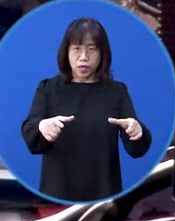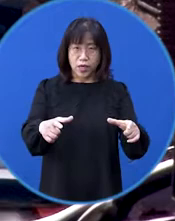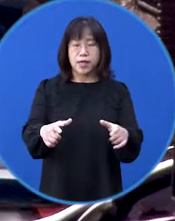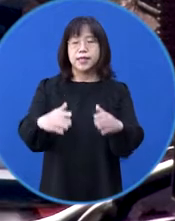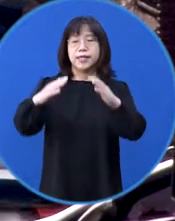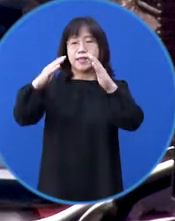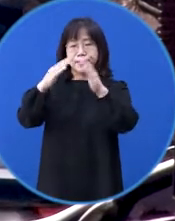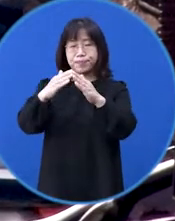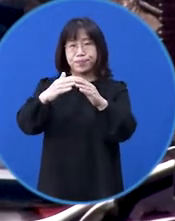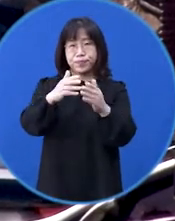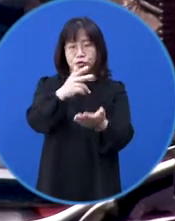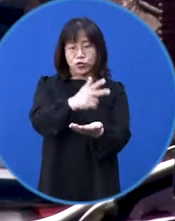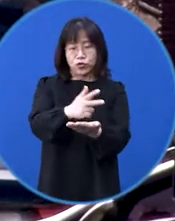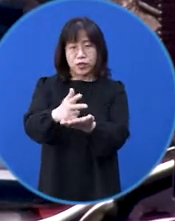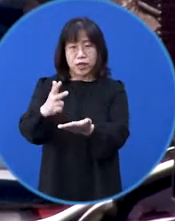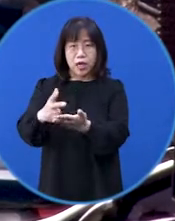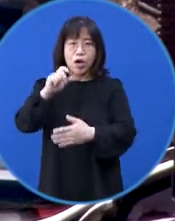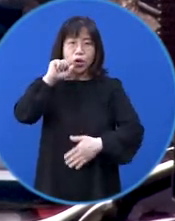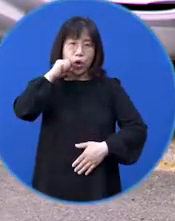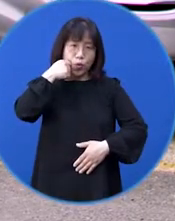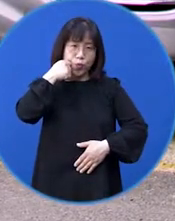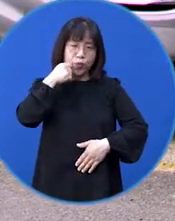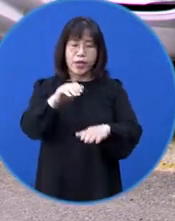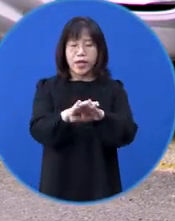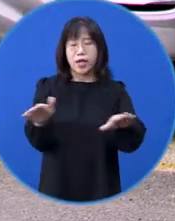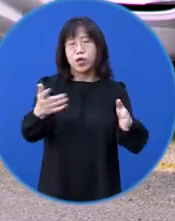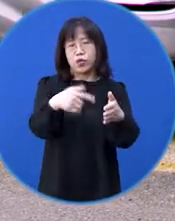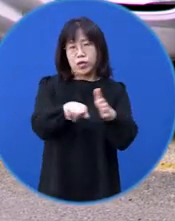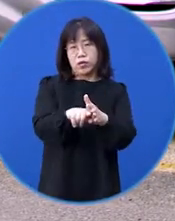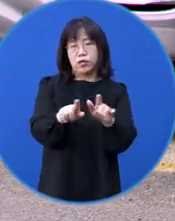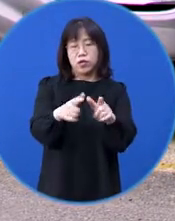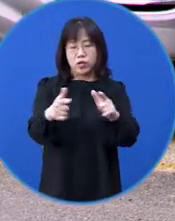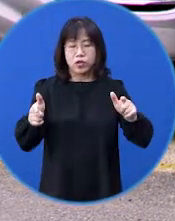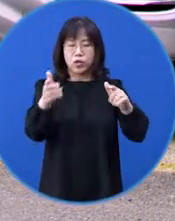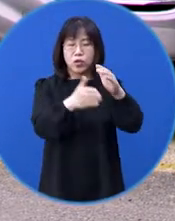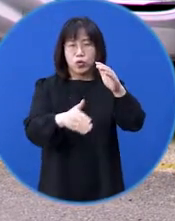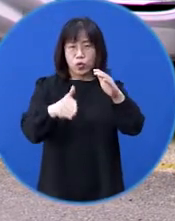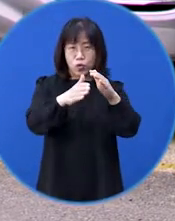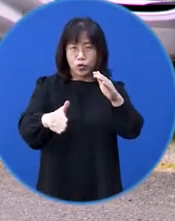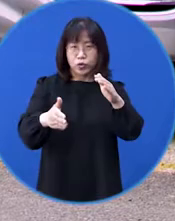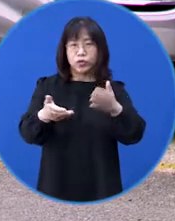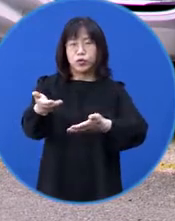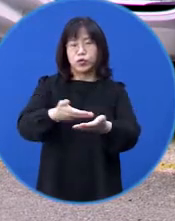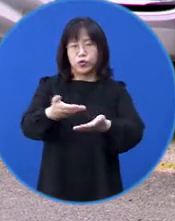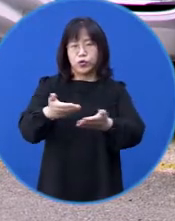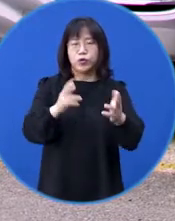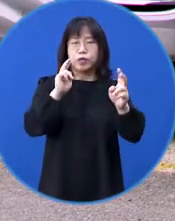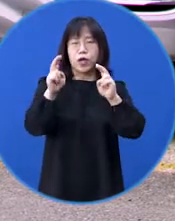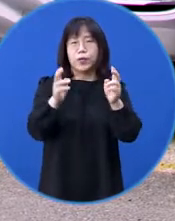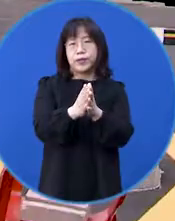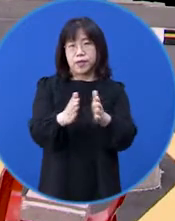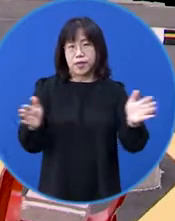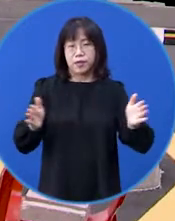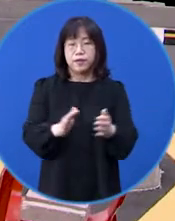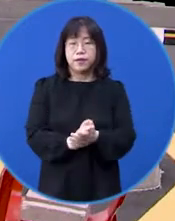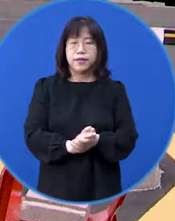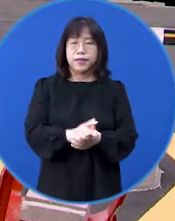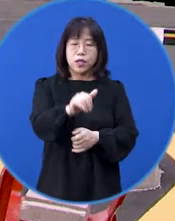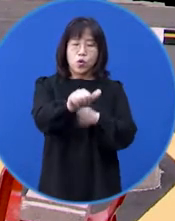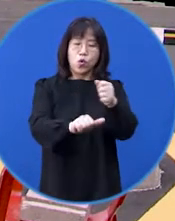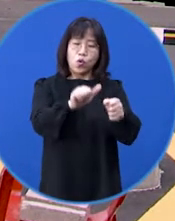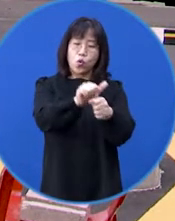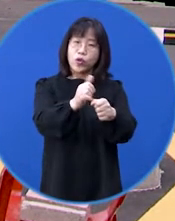주택가 주차난 해소를 위해 건축물 부설 주차장 개방 공유 사업에 나섭니다. 강서구는 최소 5면